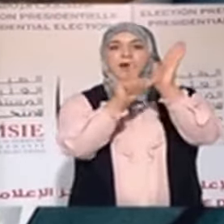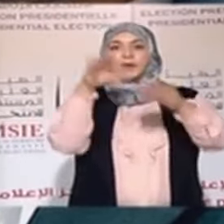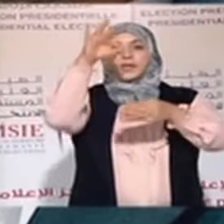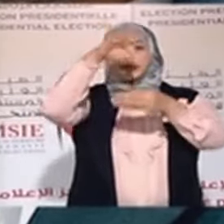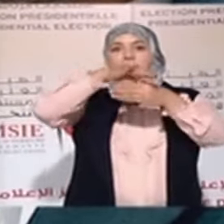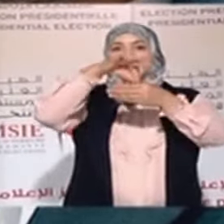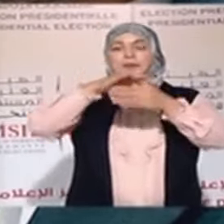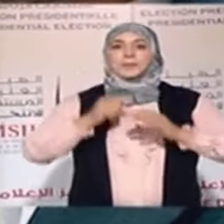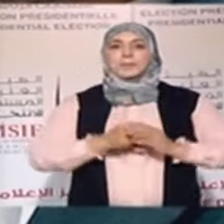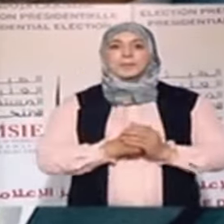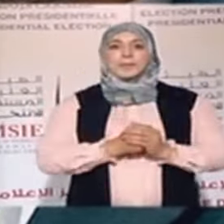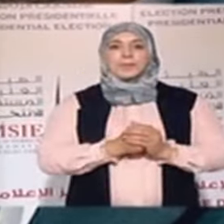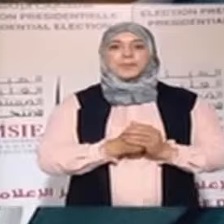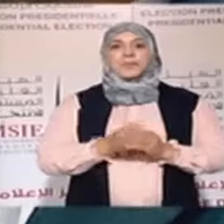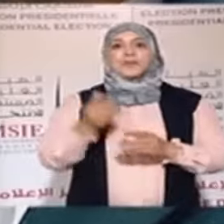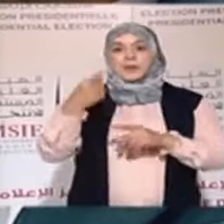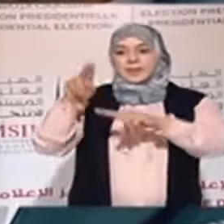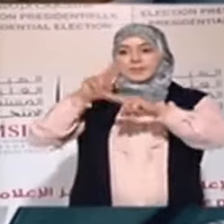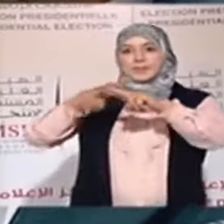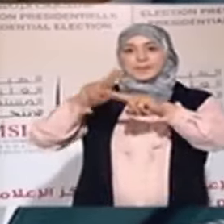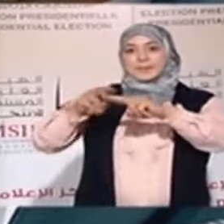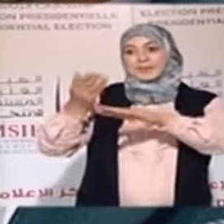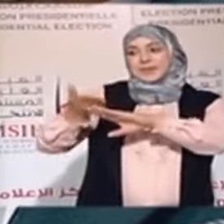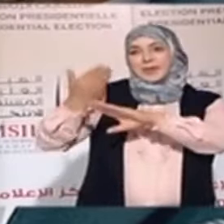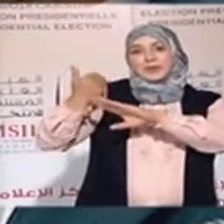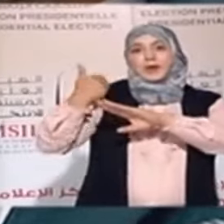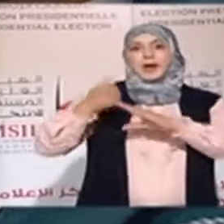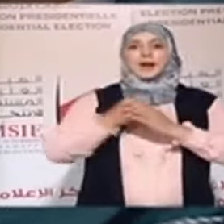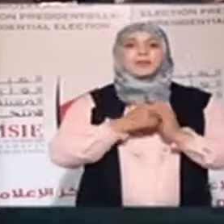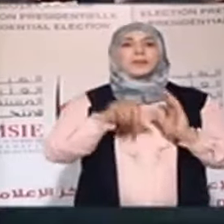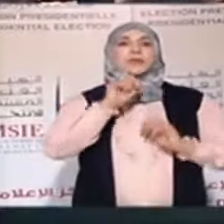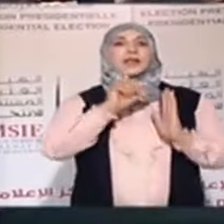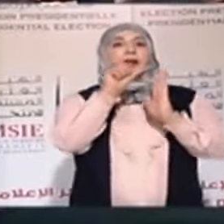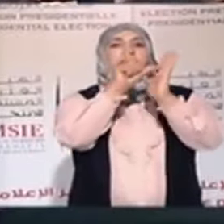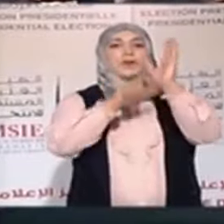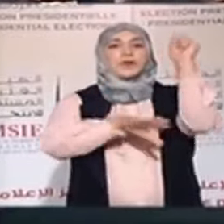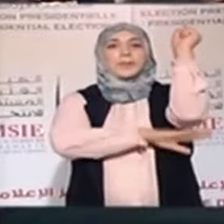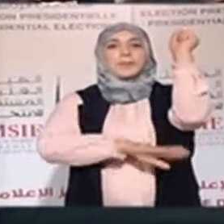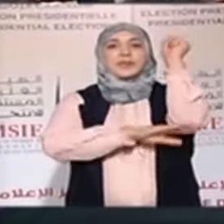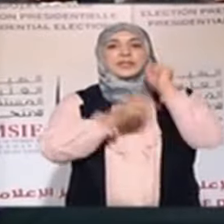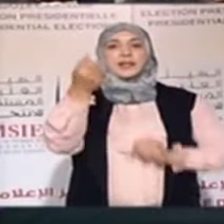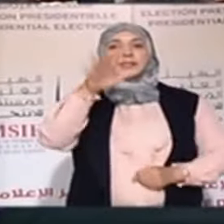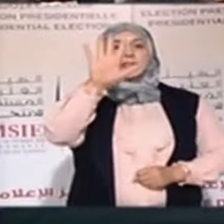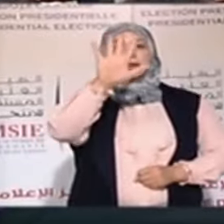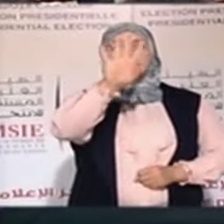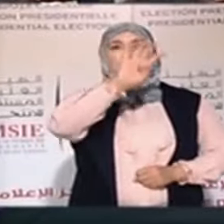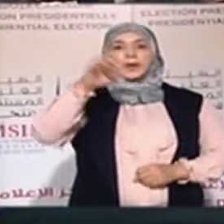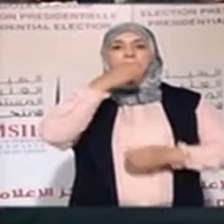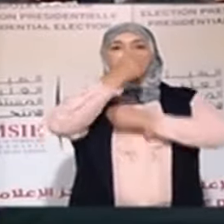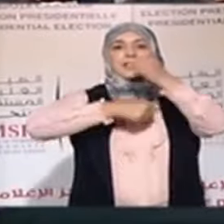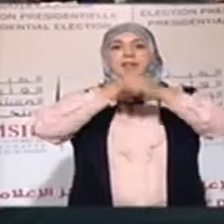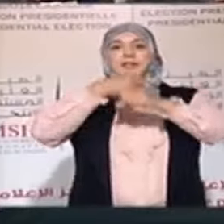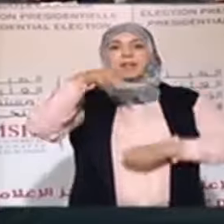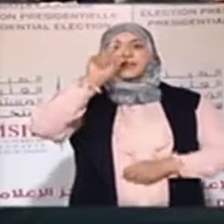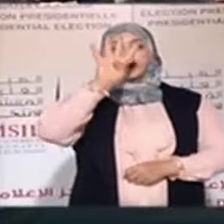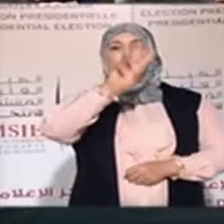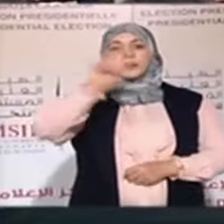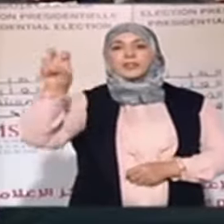الانتخابي كما تم تنقيحه مؤخرا بمقتضى القانون الأساسي عدد 45 لسنة